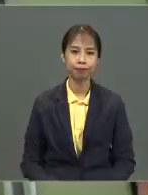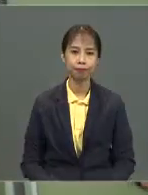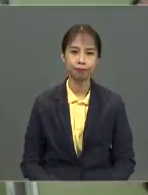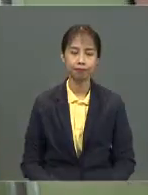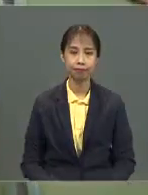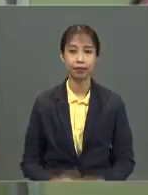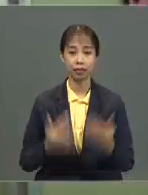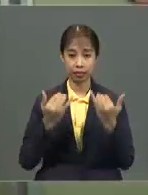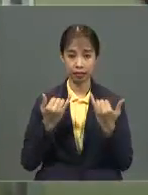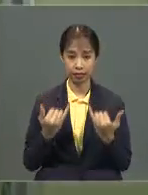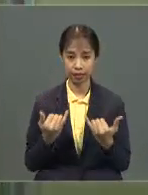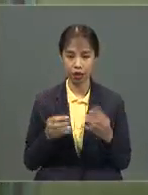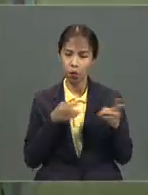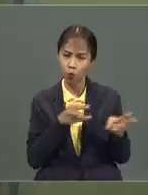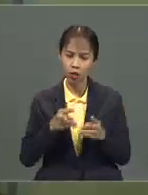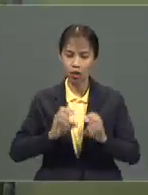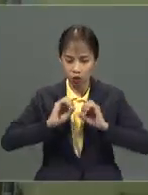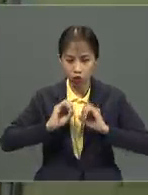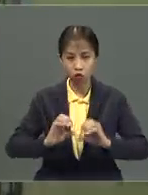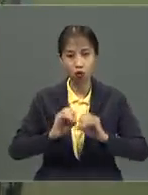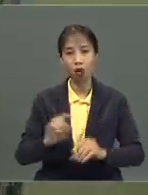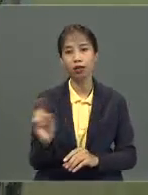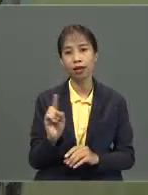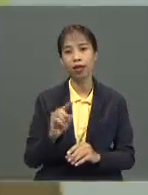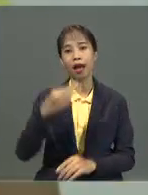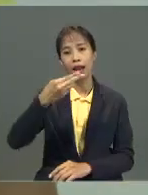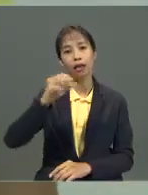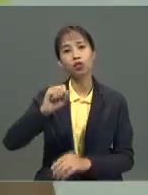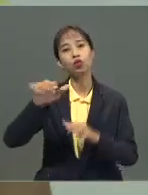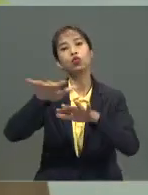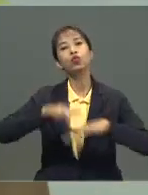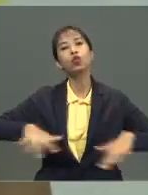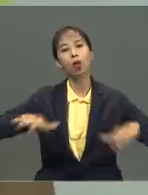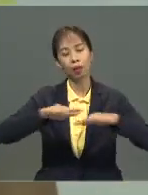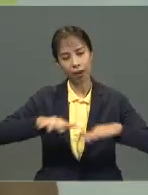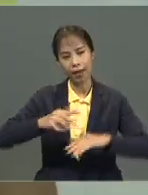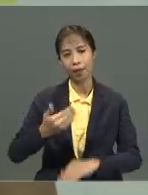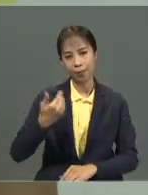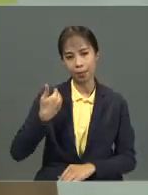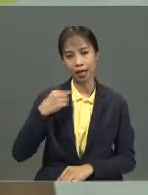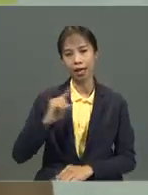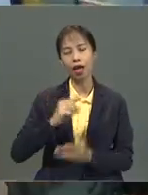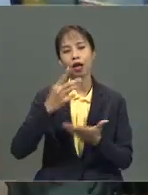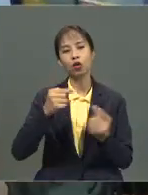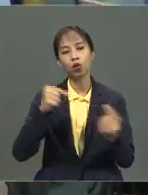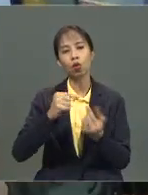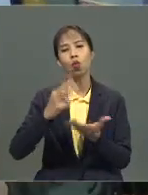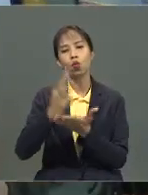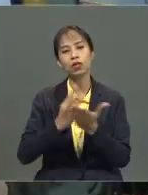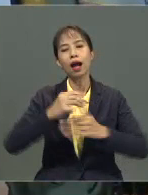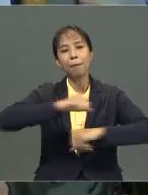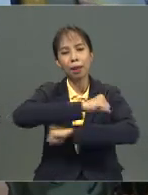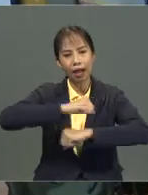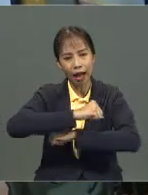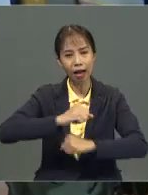นอกจากนี้แผนการเรียนการสอนยังคงเน้นวิชาตามหลักสูตรทั่วไปนะคะมีเพียงวิชาพละศึกษาและลูกเสือยุวกาชาติเท่